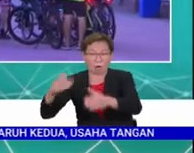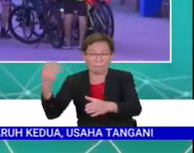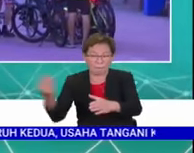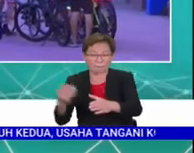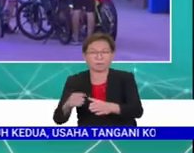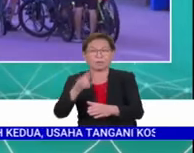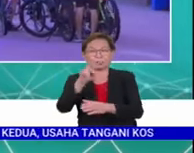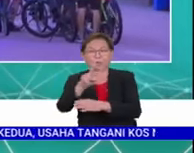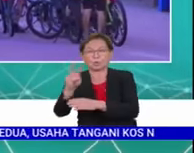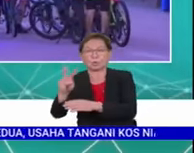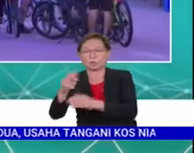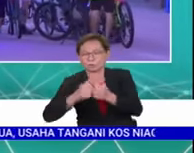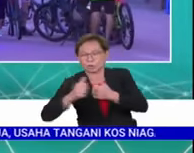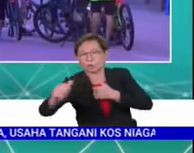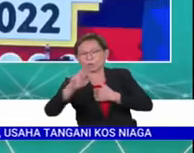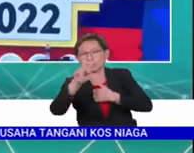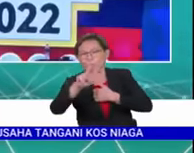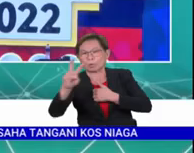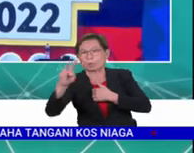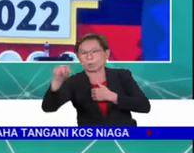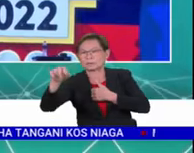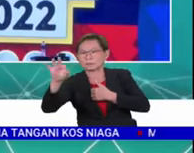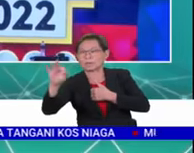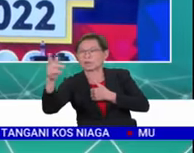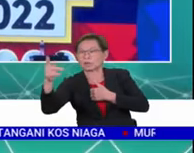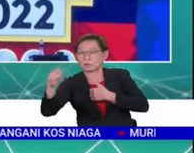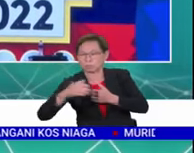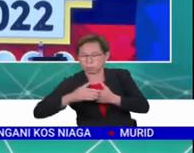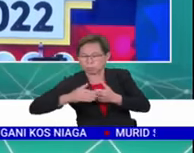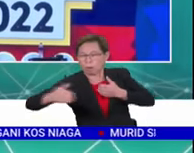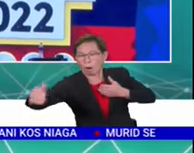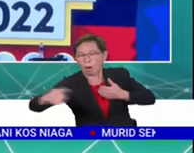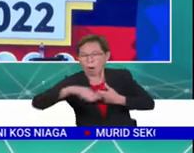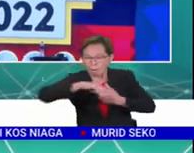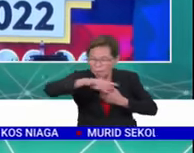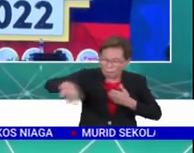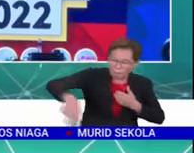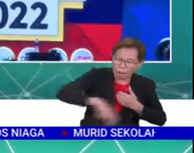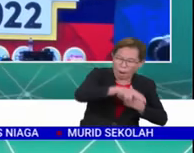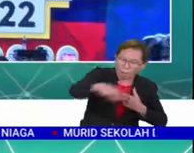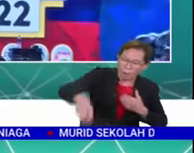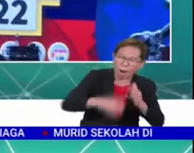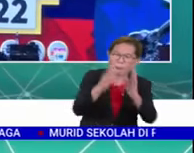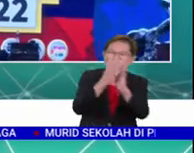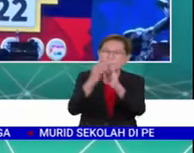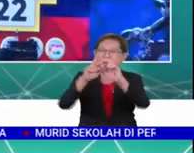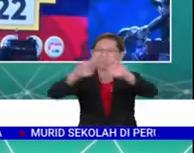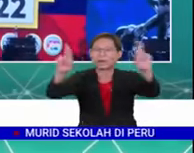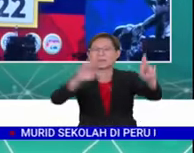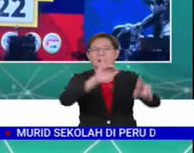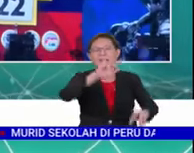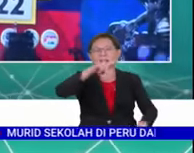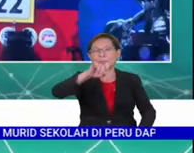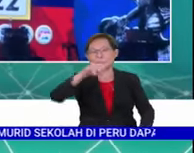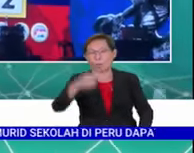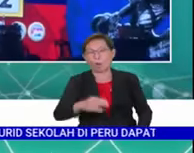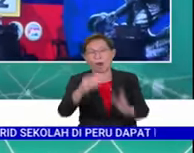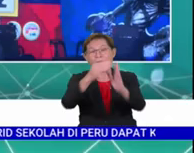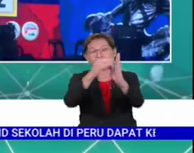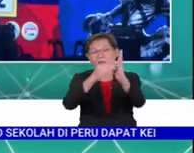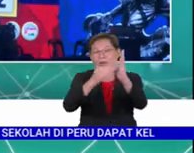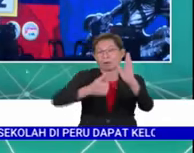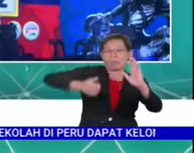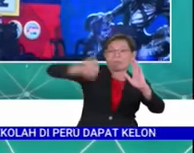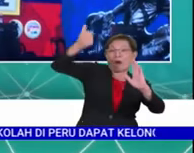sejauh 22.9 km mengelilingi bandaraya Ipoh. Dan acara kemuncak pada malam